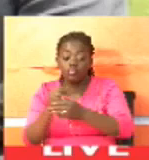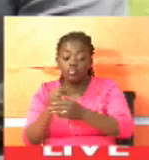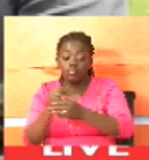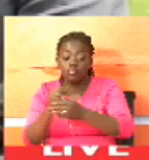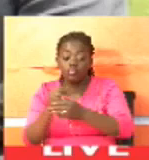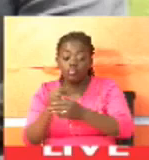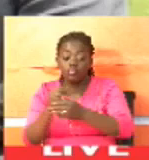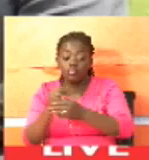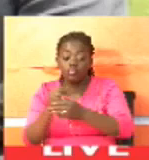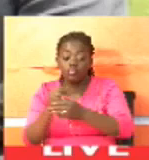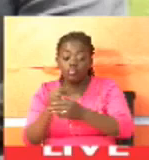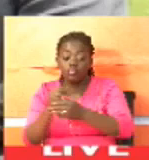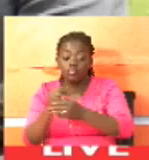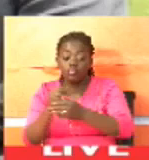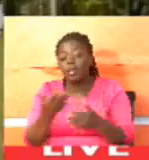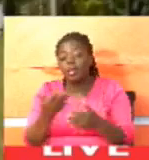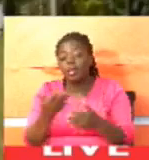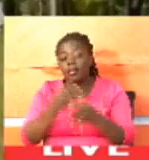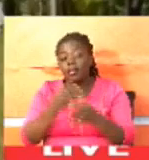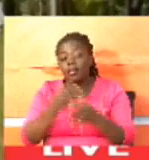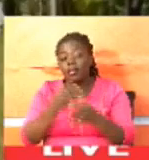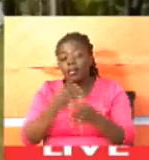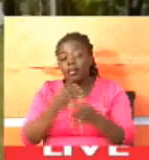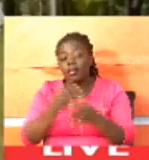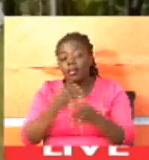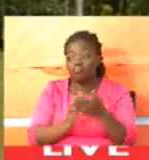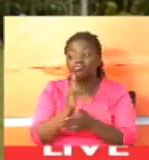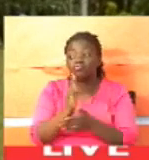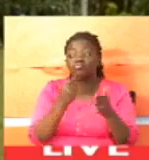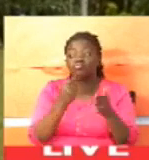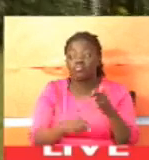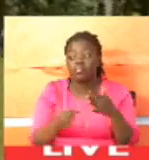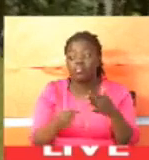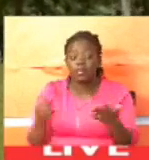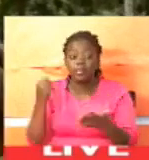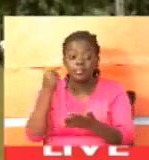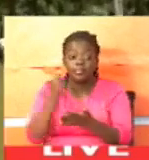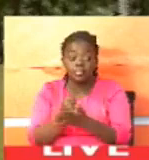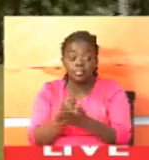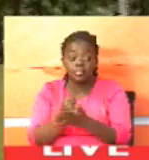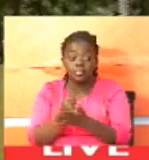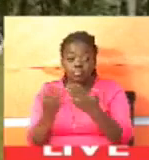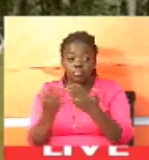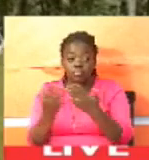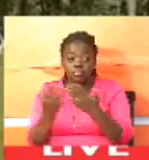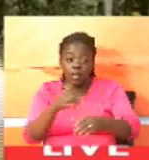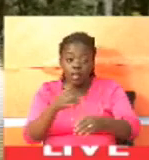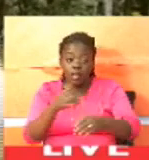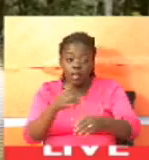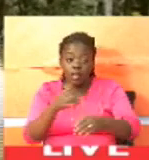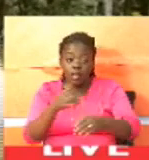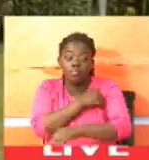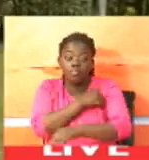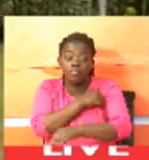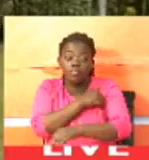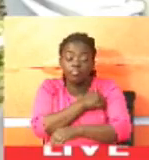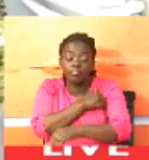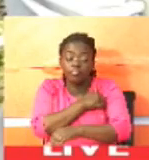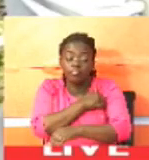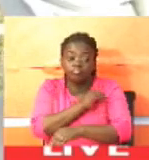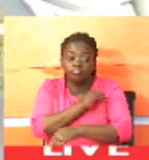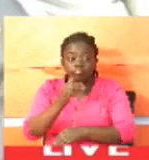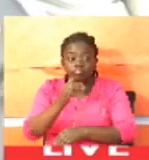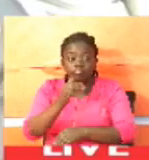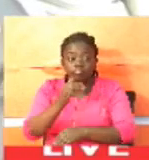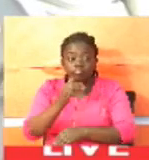kyamuli so nga balina ebyokkola. Tekyalibadde kituufu sitampu ezo ne zitusanga kugombola yafuyemagombola gaffe